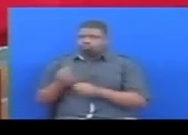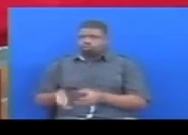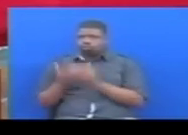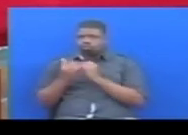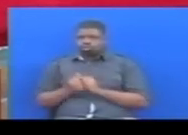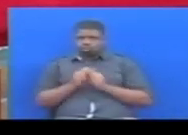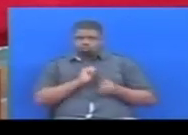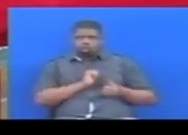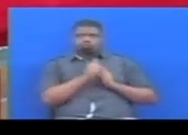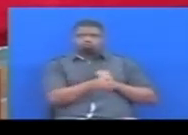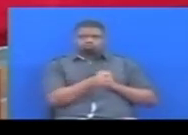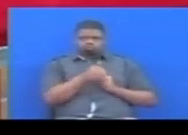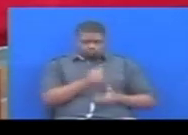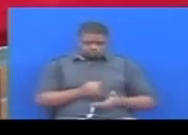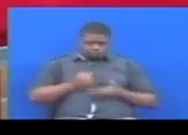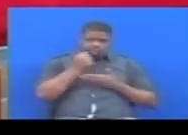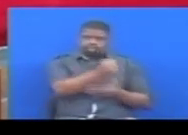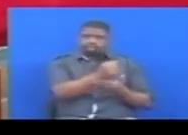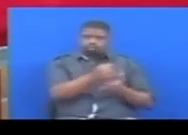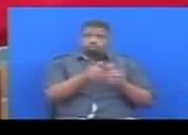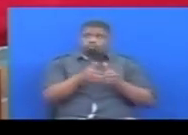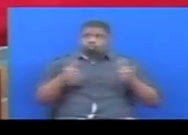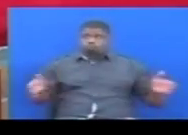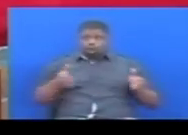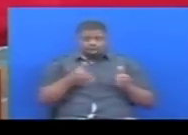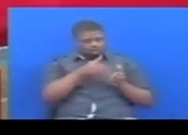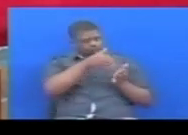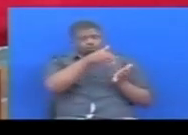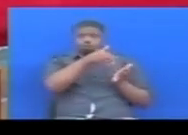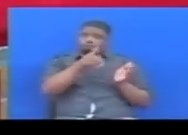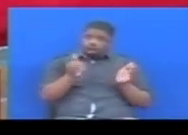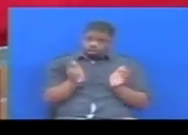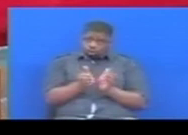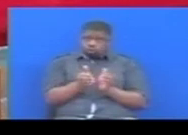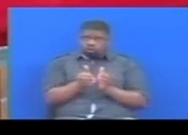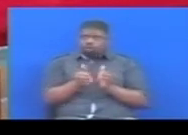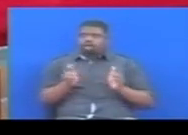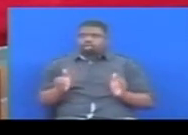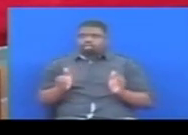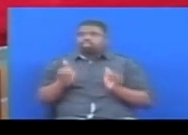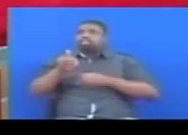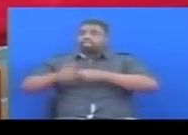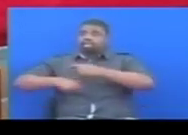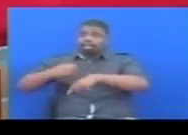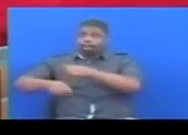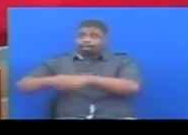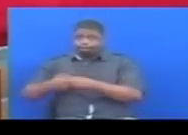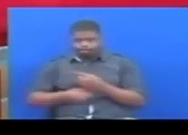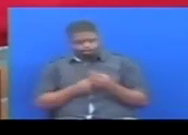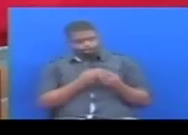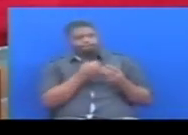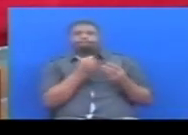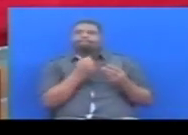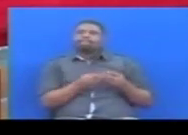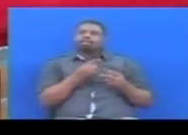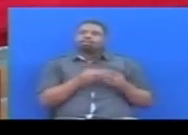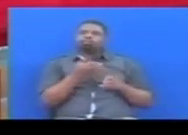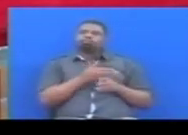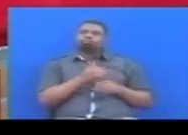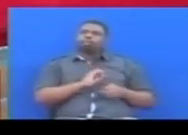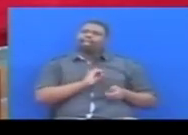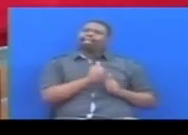kuwaruhusu wawekezaji wakubwa, wakati na wadogo ziweze kuendelea. Lakini jambo la pili ni juu ya